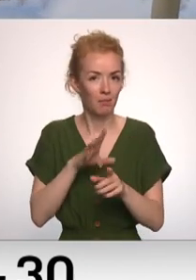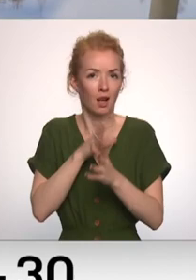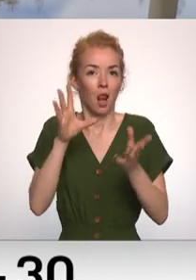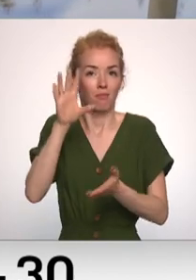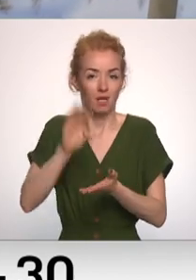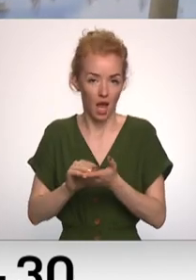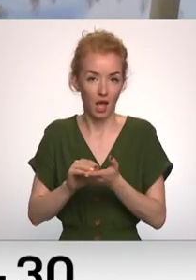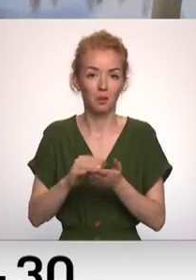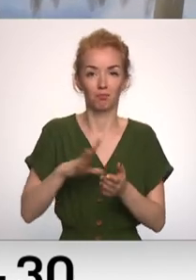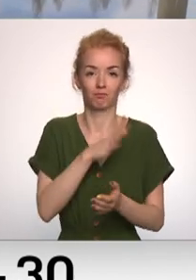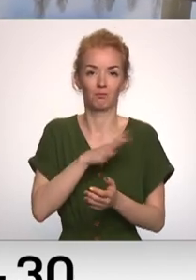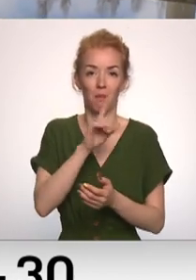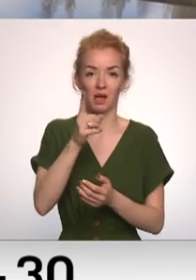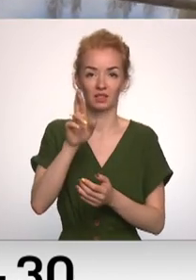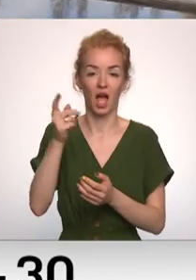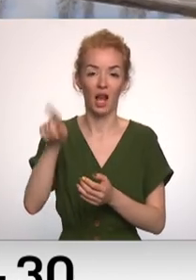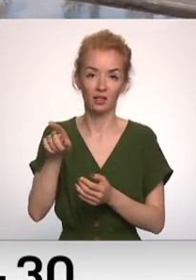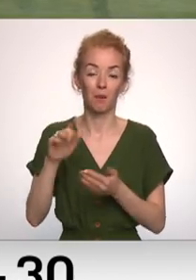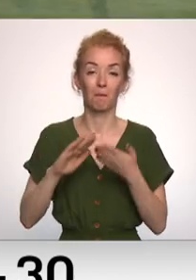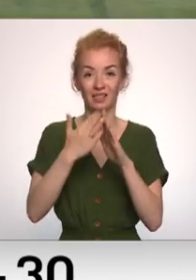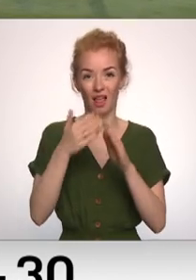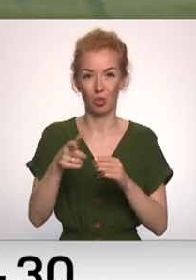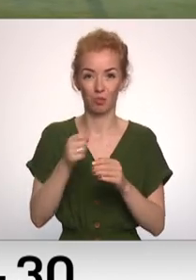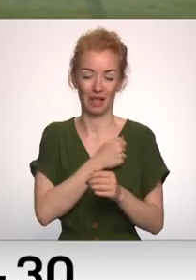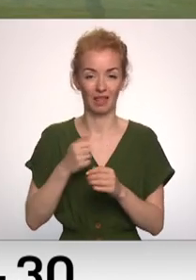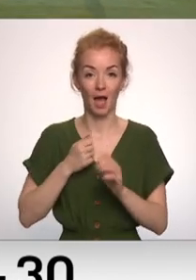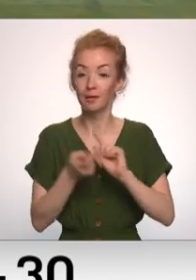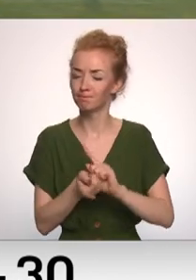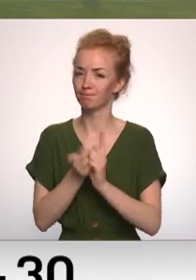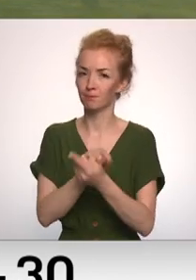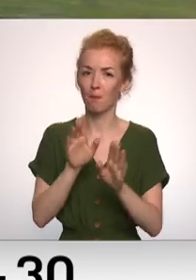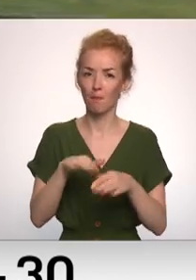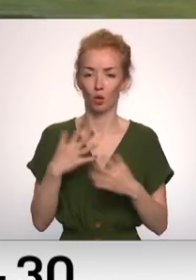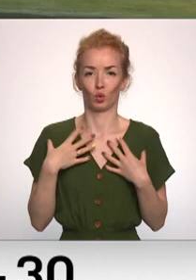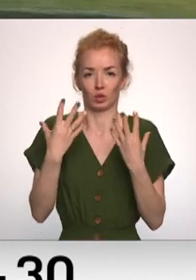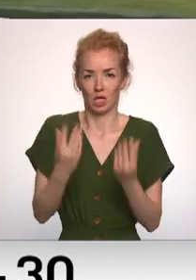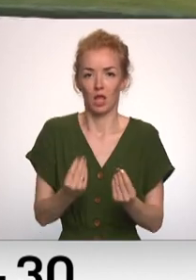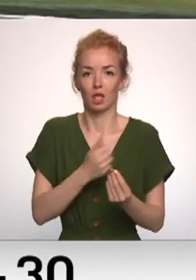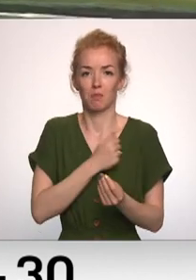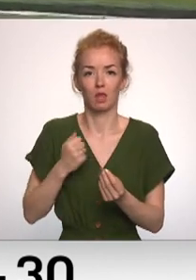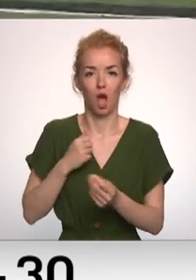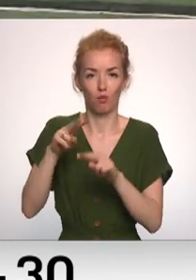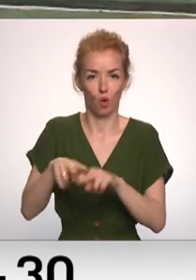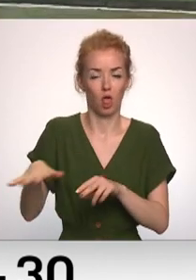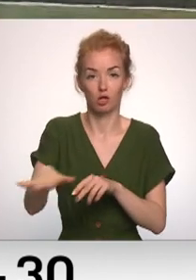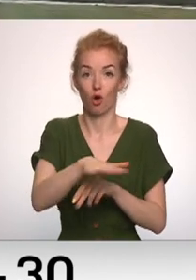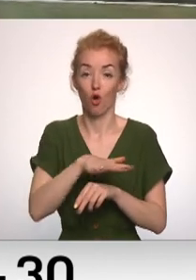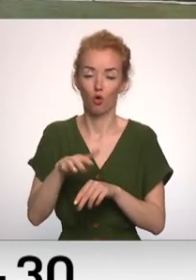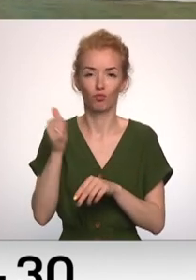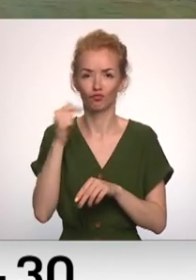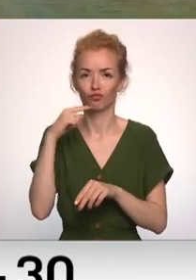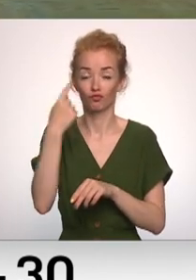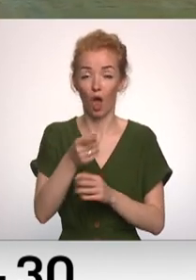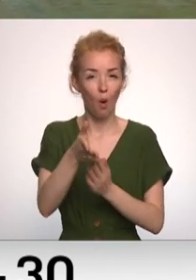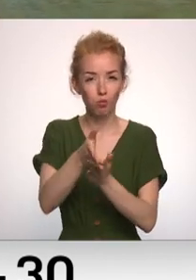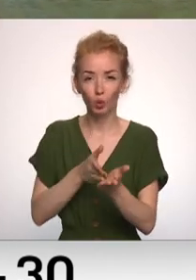bijis bijušo PSRS armijas militāro pilsētiņu pārveidot par mūsdienīgu militāro poligonu. Teikšu godīgi, nu kāda puse